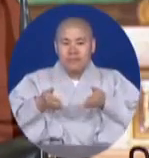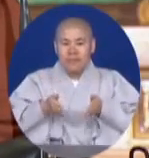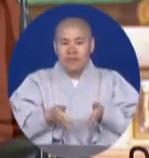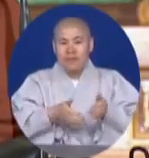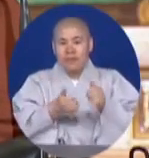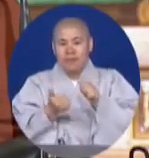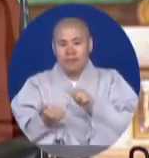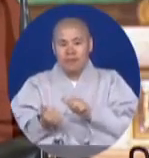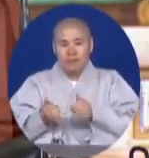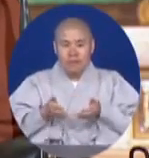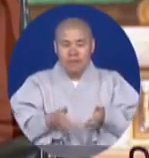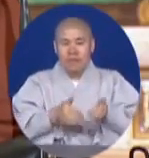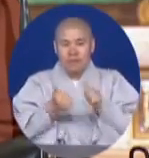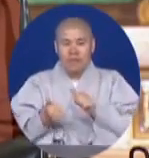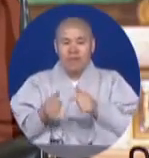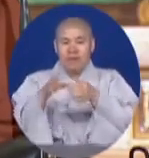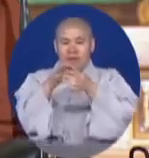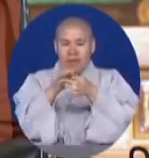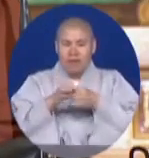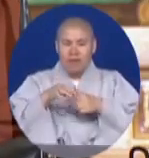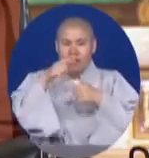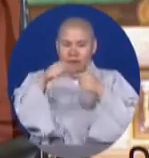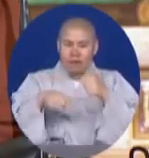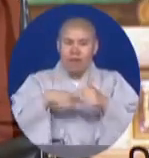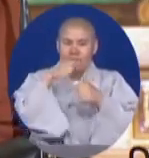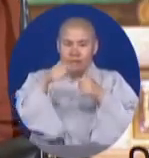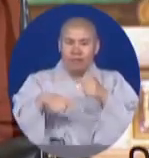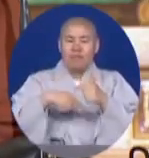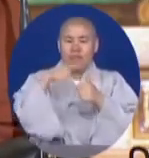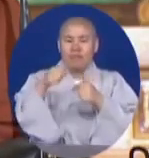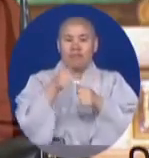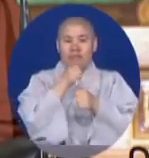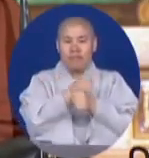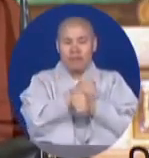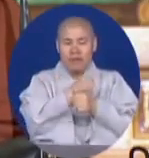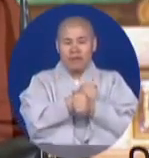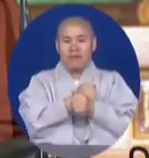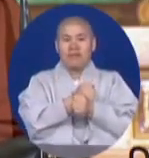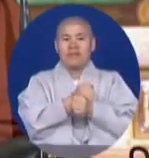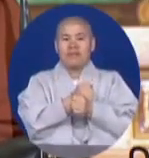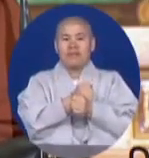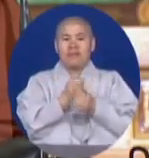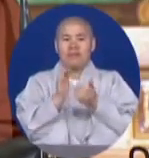생사를 계속 반복하는 것이 그게 악한 벗입니다.